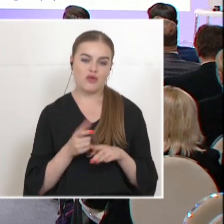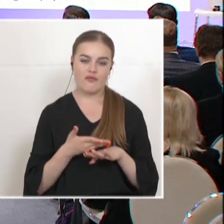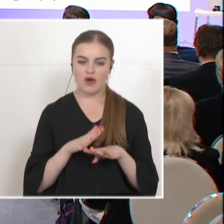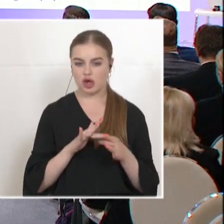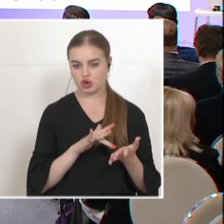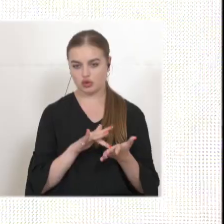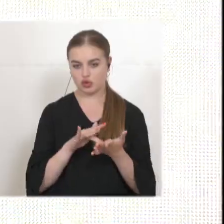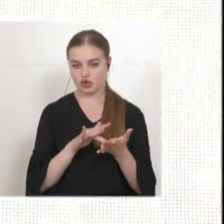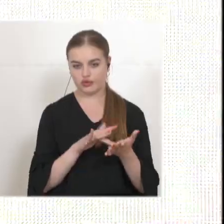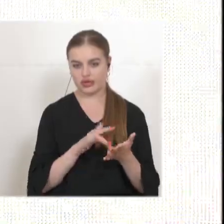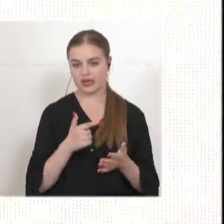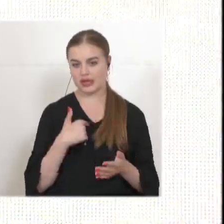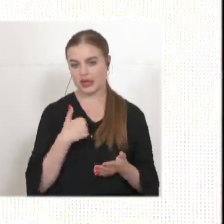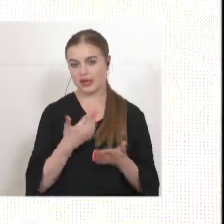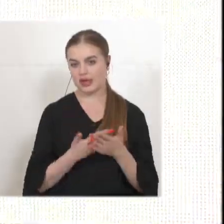подорожувати.